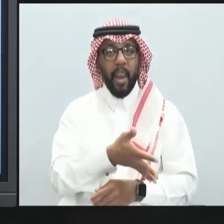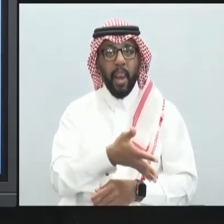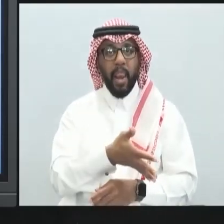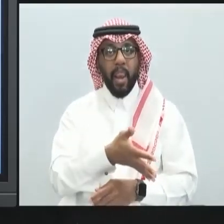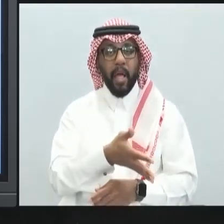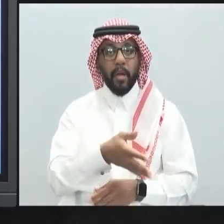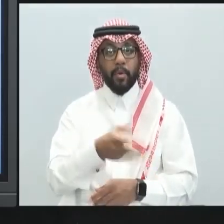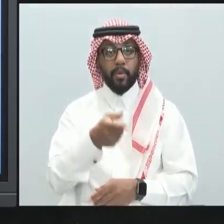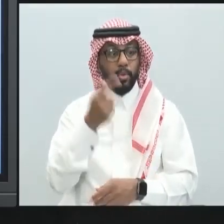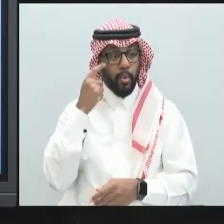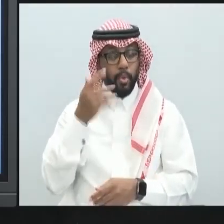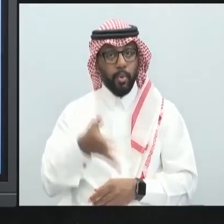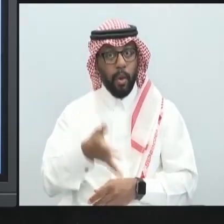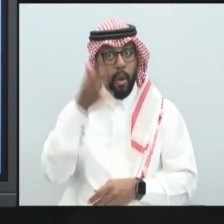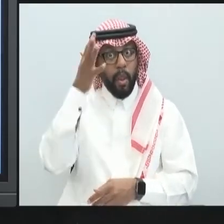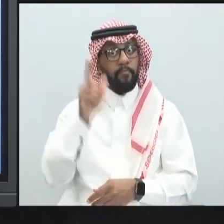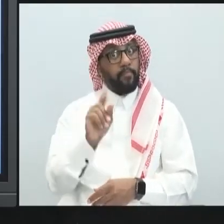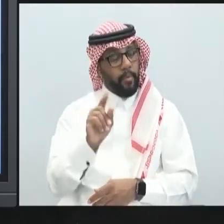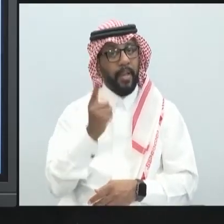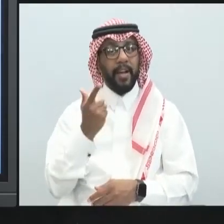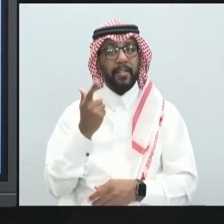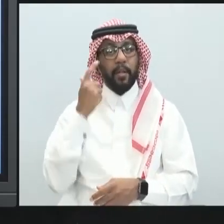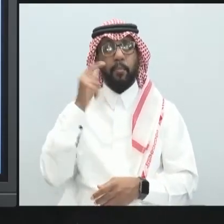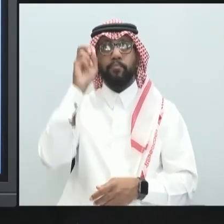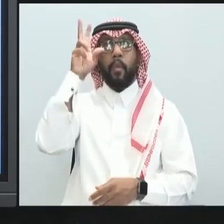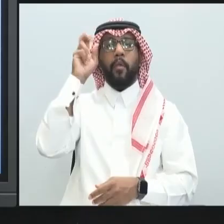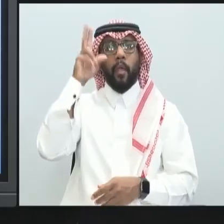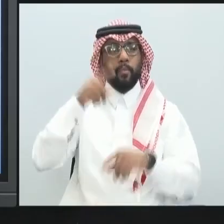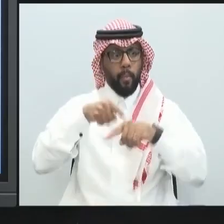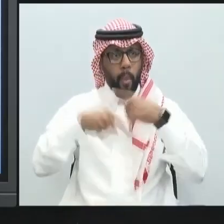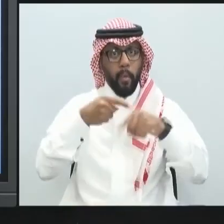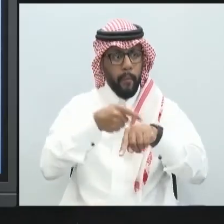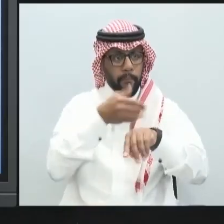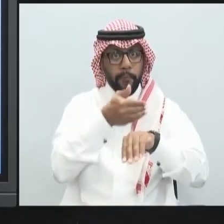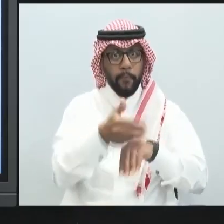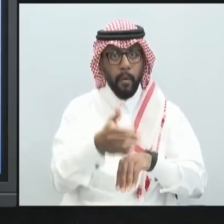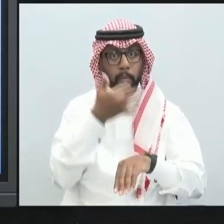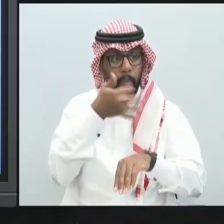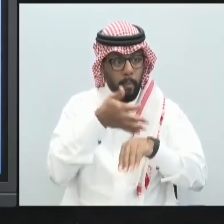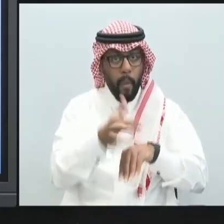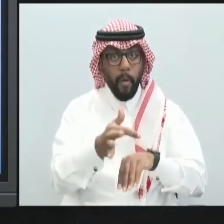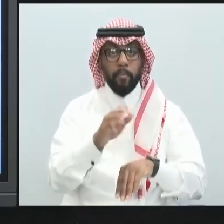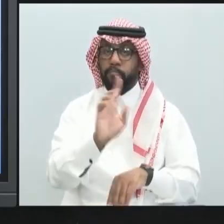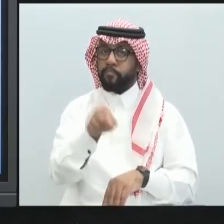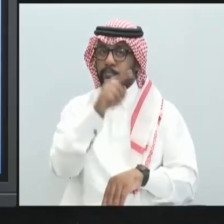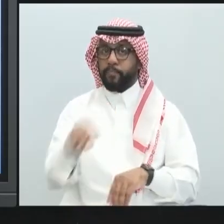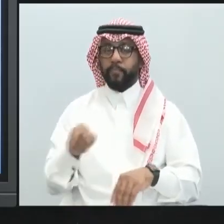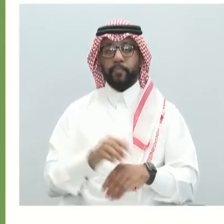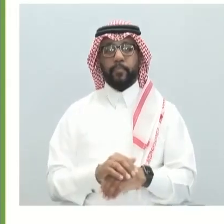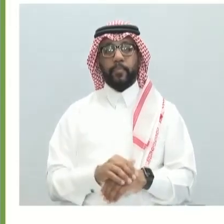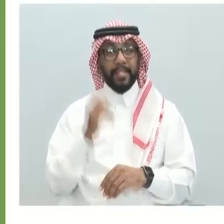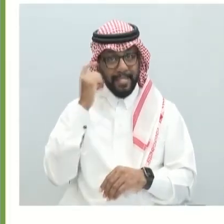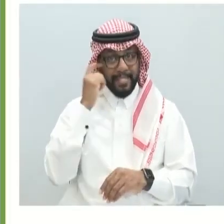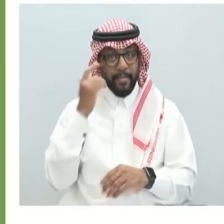ان من اهم هذه السلبيات التي قراناها انه انها تجعل